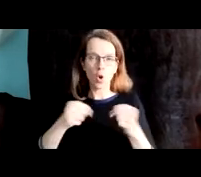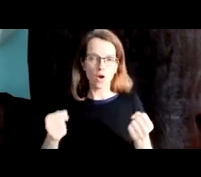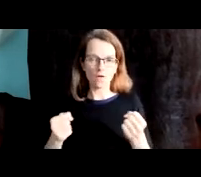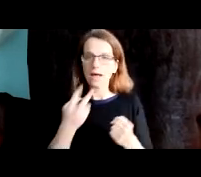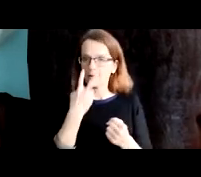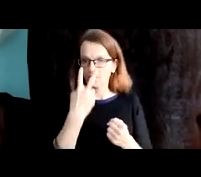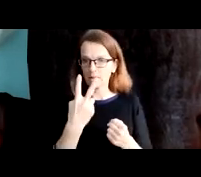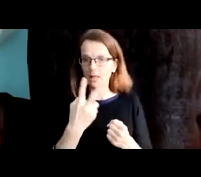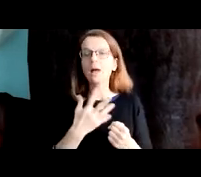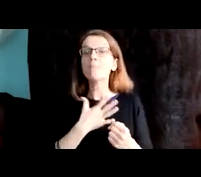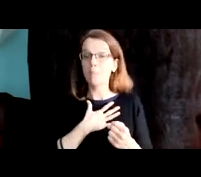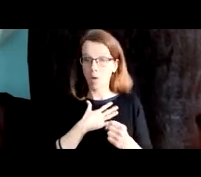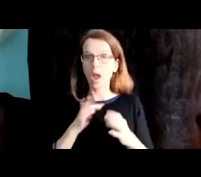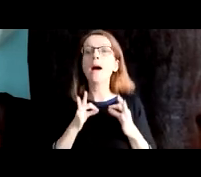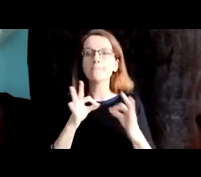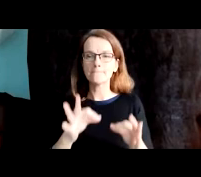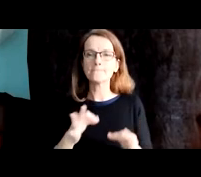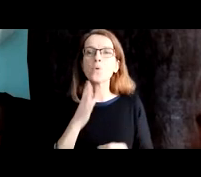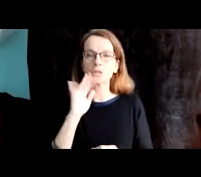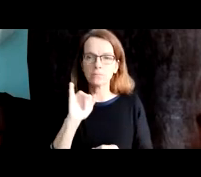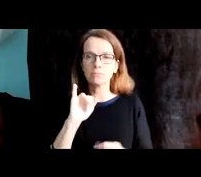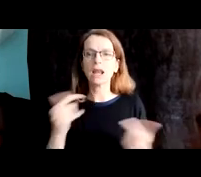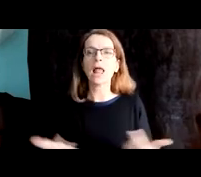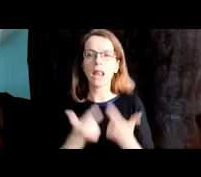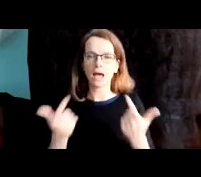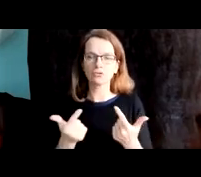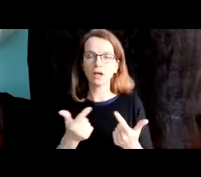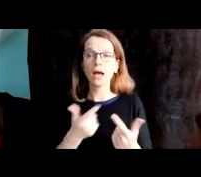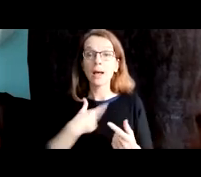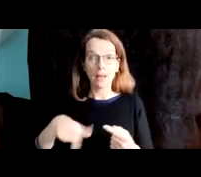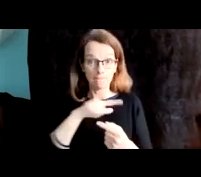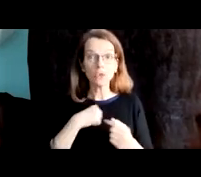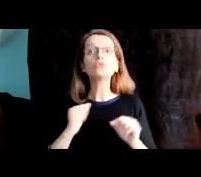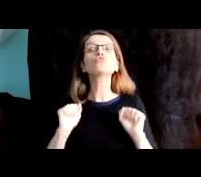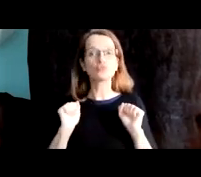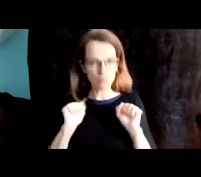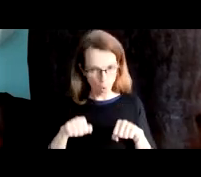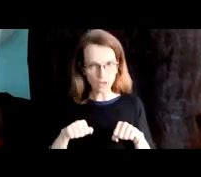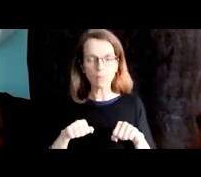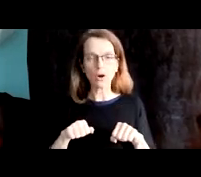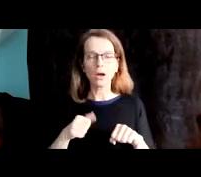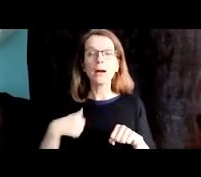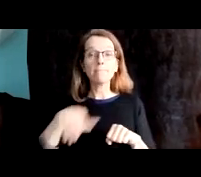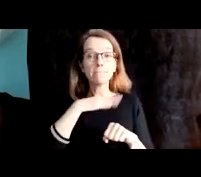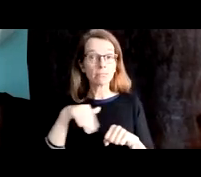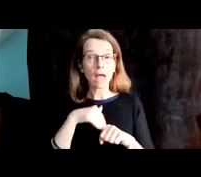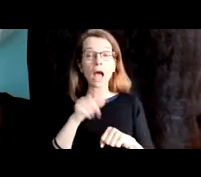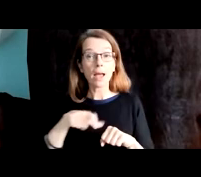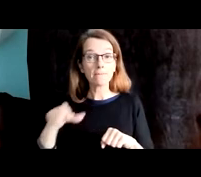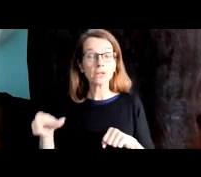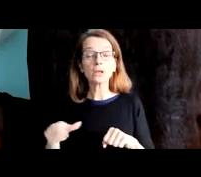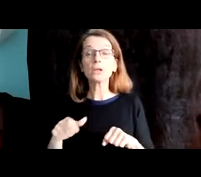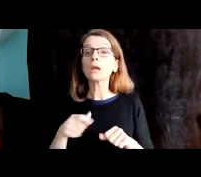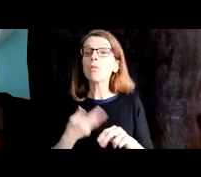lažja. Ljudje z okvaro vida zmoremo. Med nami je med vsemi skupinami oseb s posebnimi potrebami